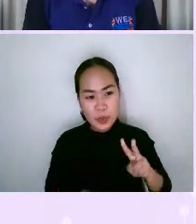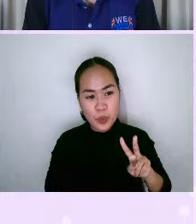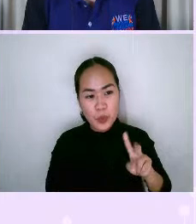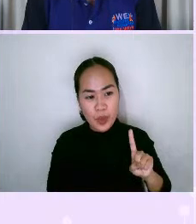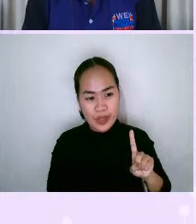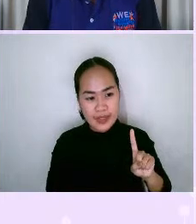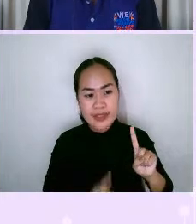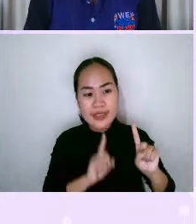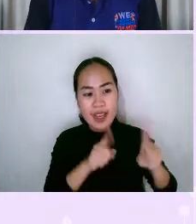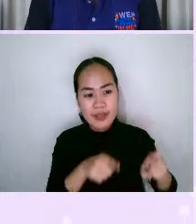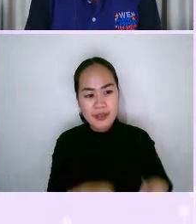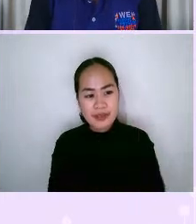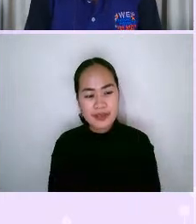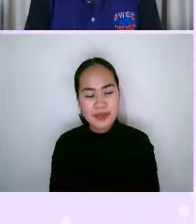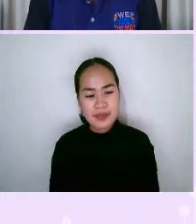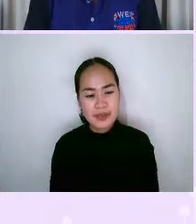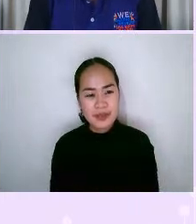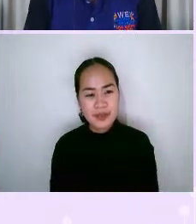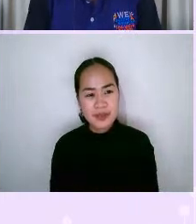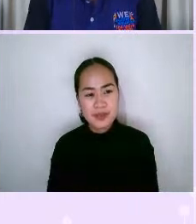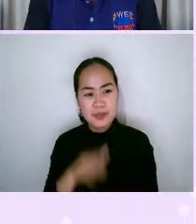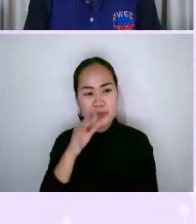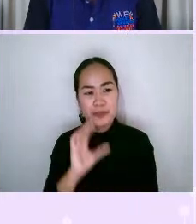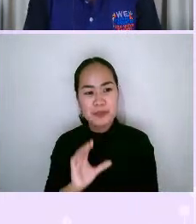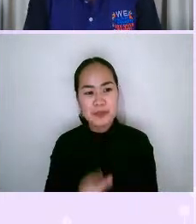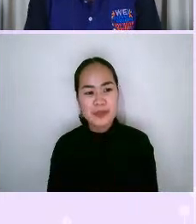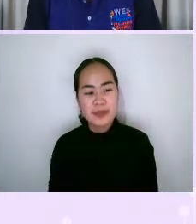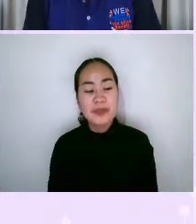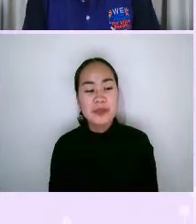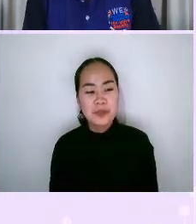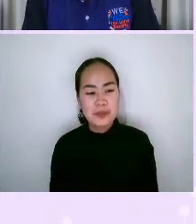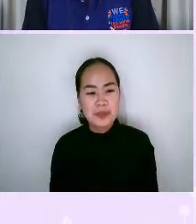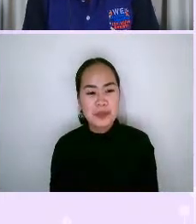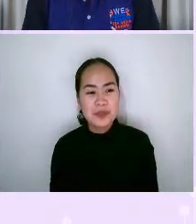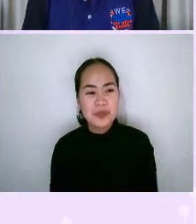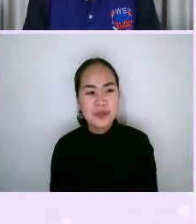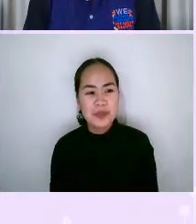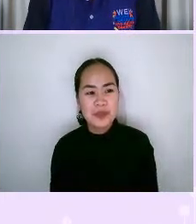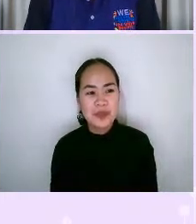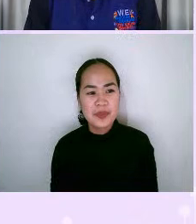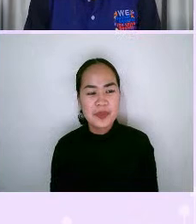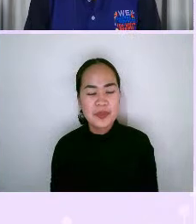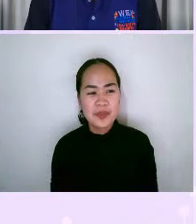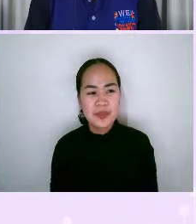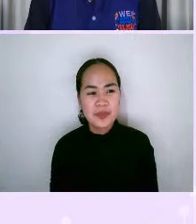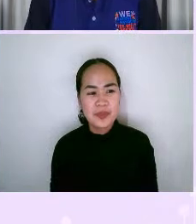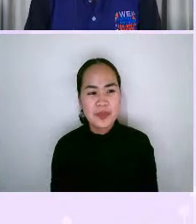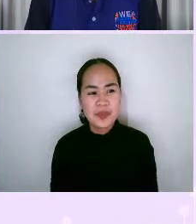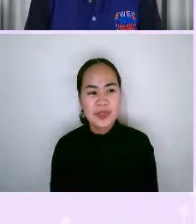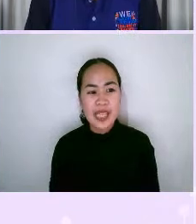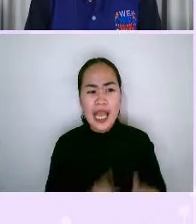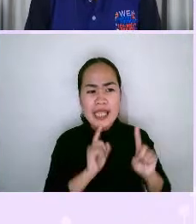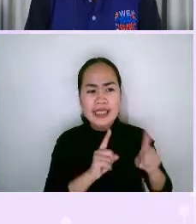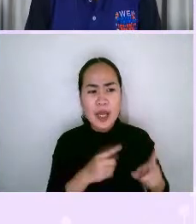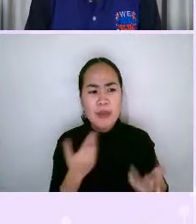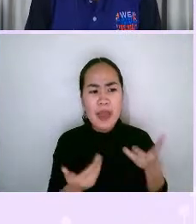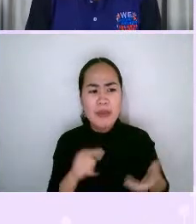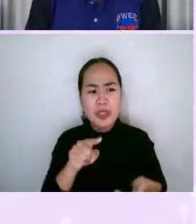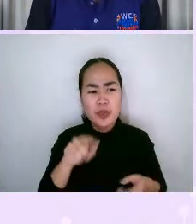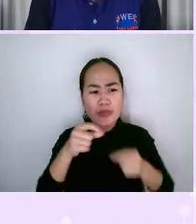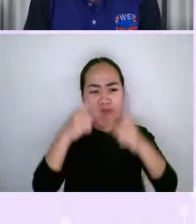1. Ayan. Sige po, answer lang po tayo. Baka malay nyo kayo po ang makareceive po ng surprise gift